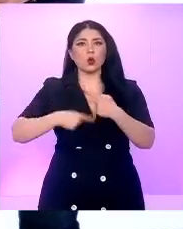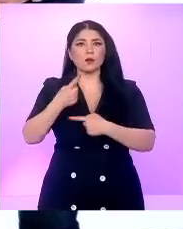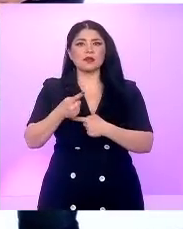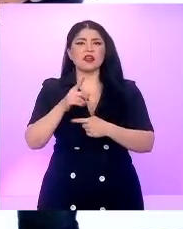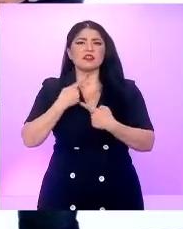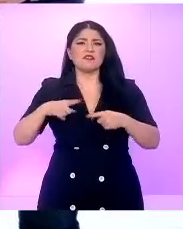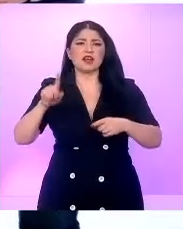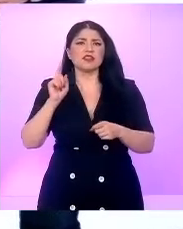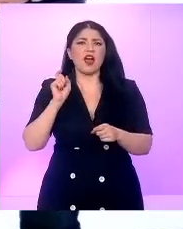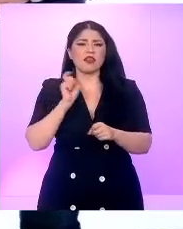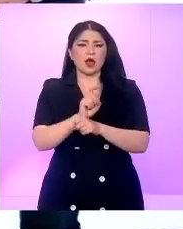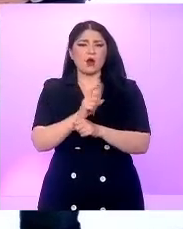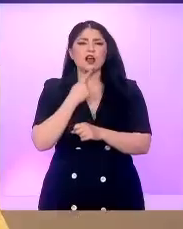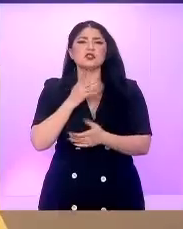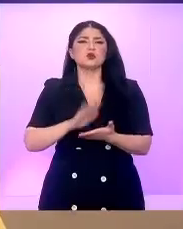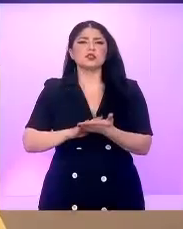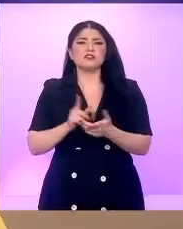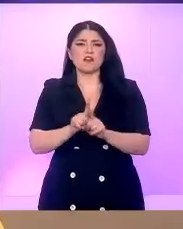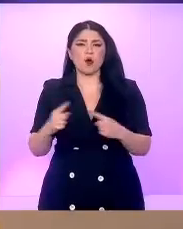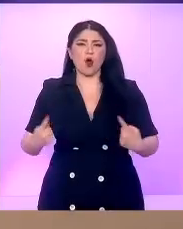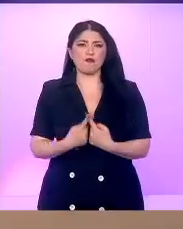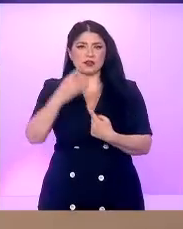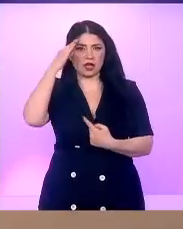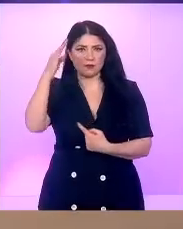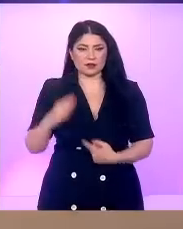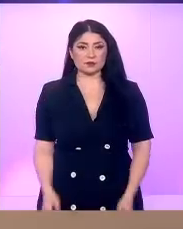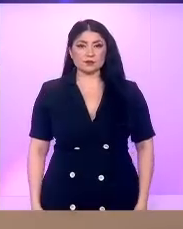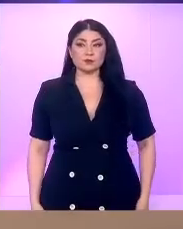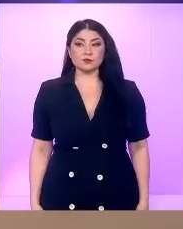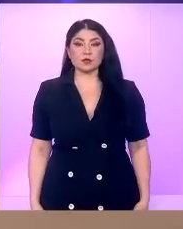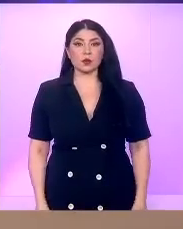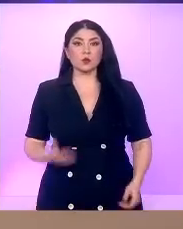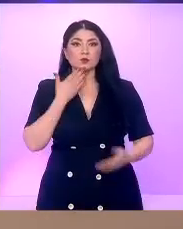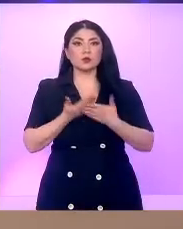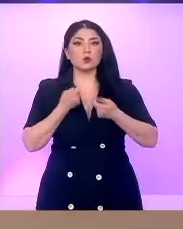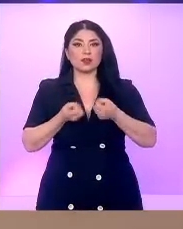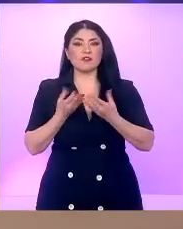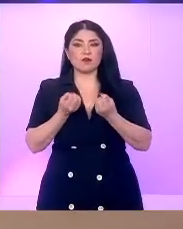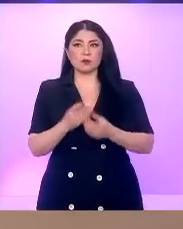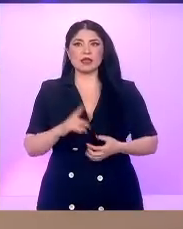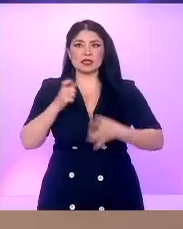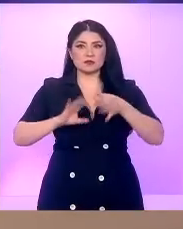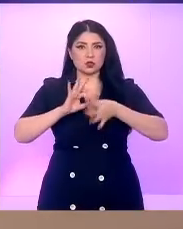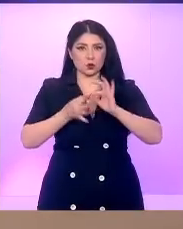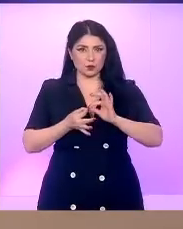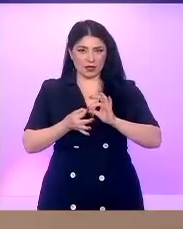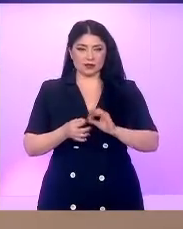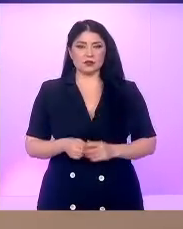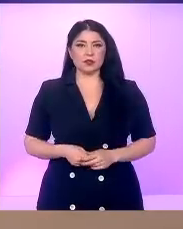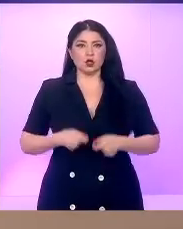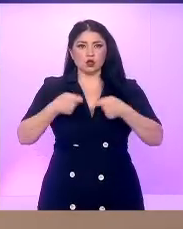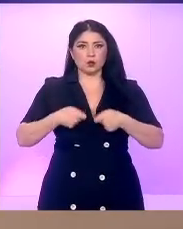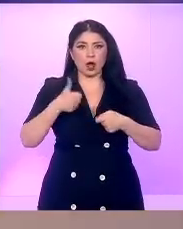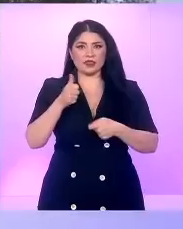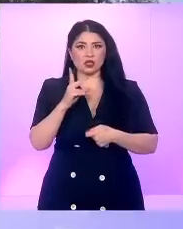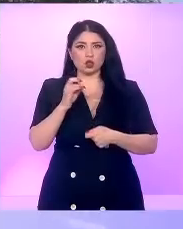să justifice un conflict armat. Valentin Stan, mulțumesc pentru toate aceste detalii și discutăm despre subiect în minutele următoare cu domnul Adrian Ceroianu,